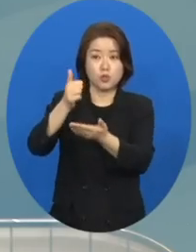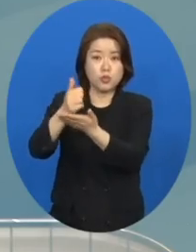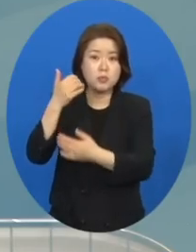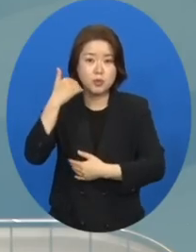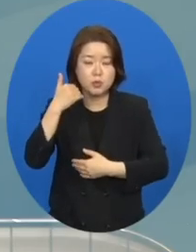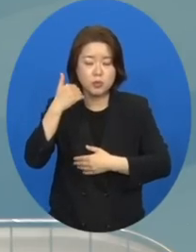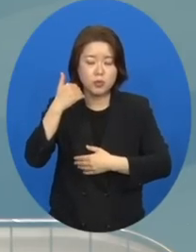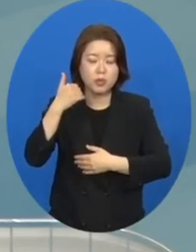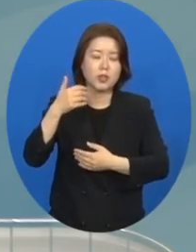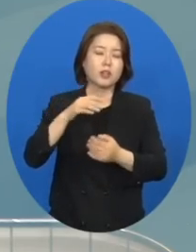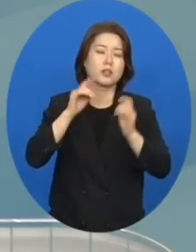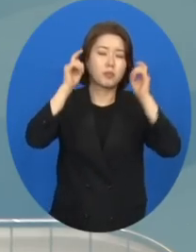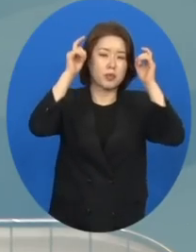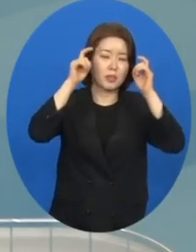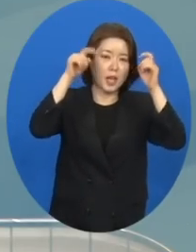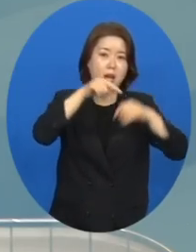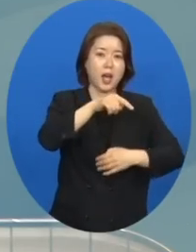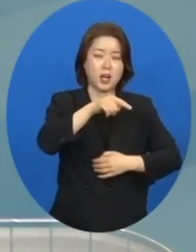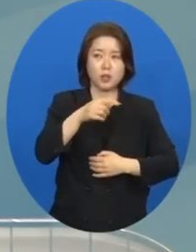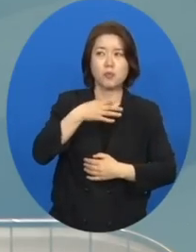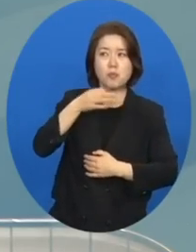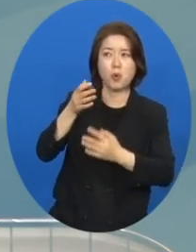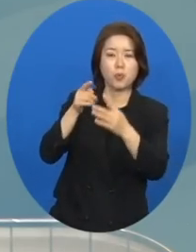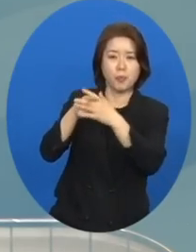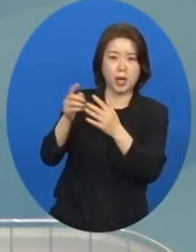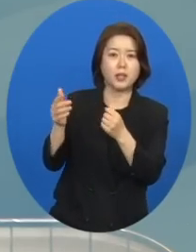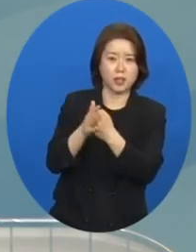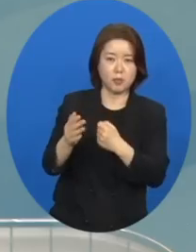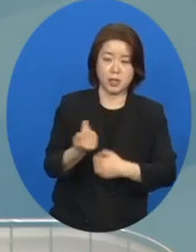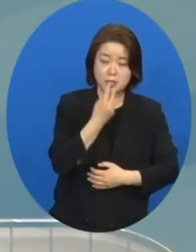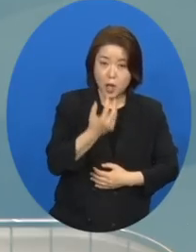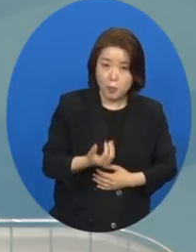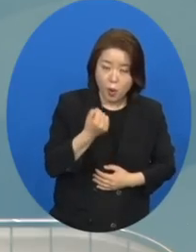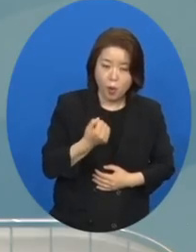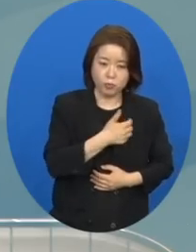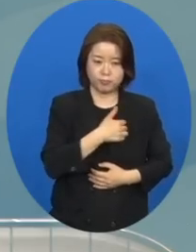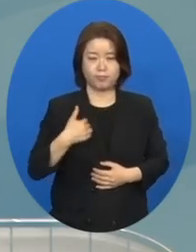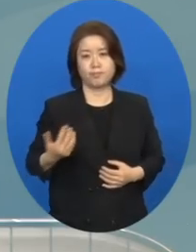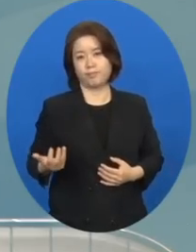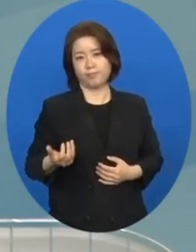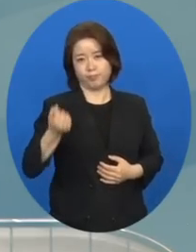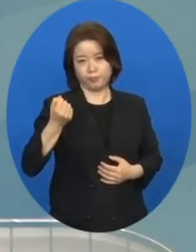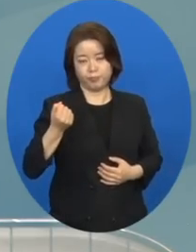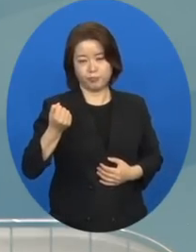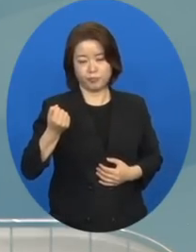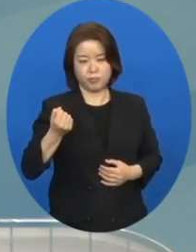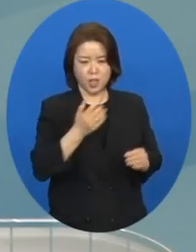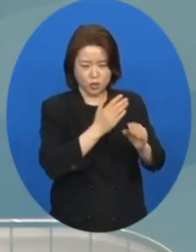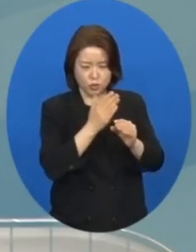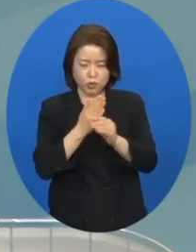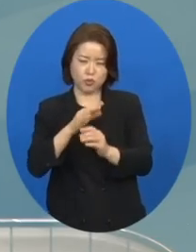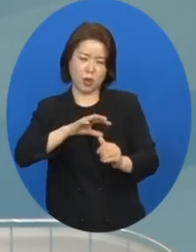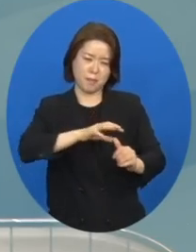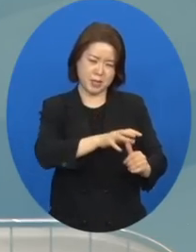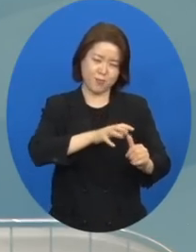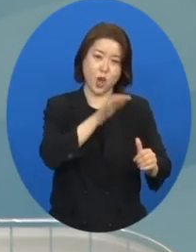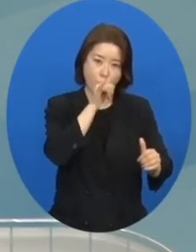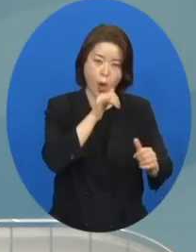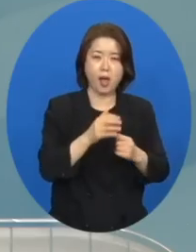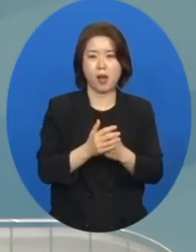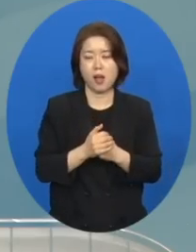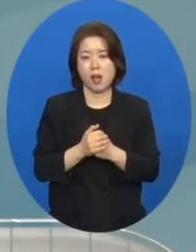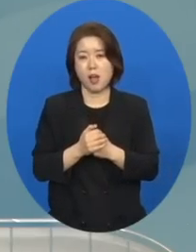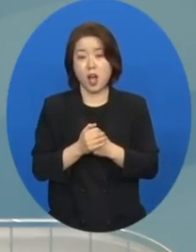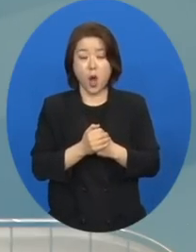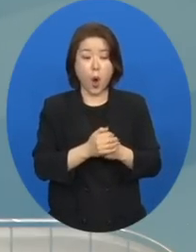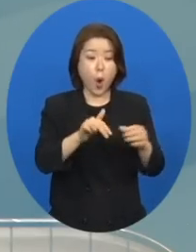듣는다는 것입니다 그리고 생명을 얻고 풍성함을 누리게 돼 물론 증가 핍박이 있습니다 유 2기에서 쫓겨나게 되고